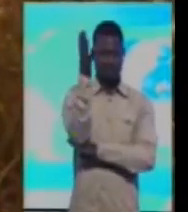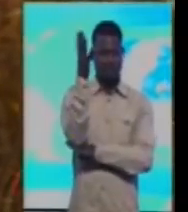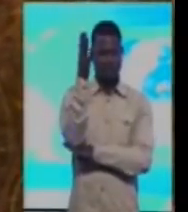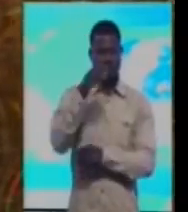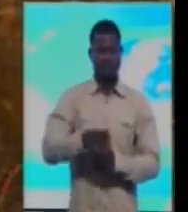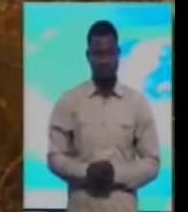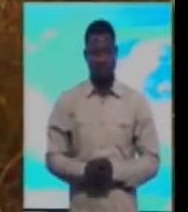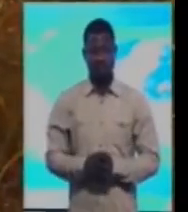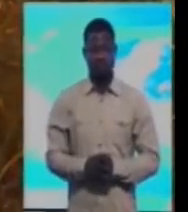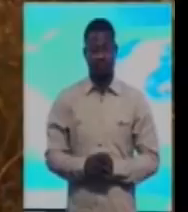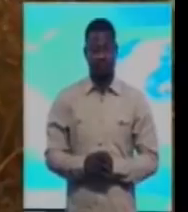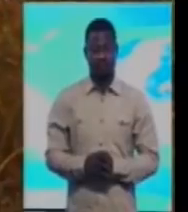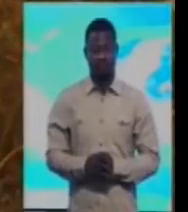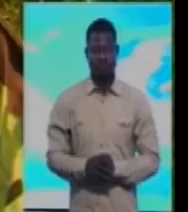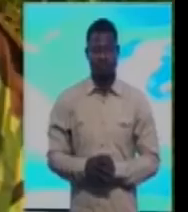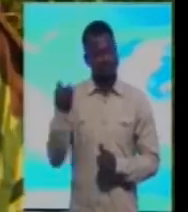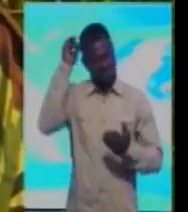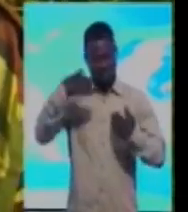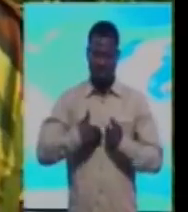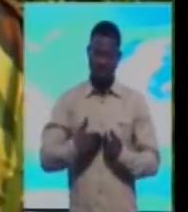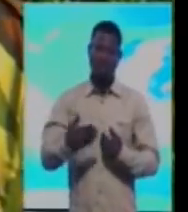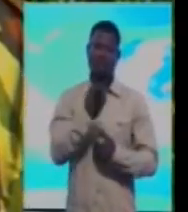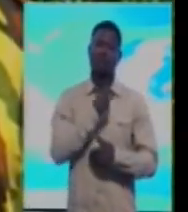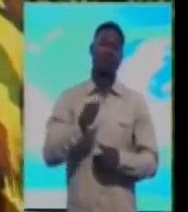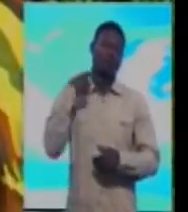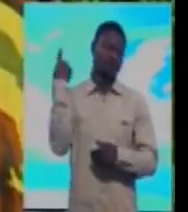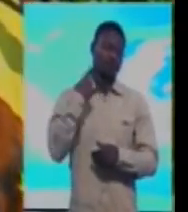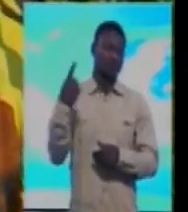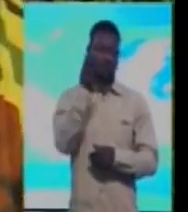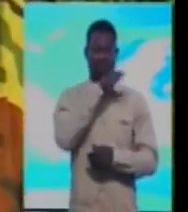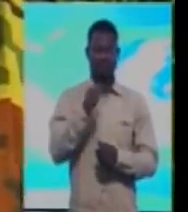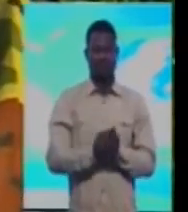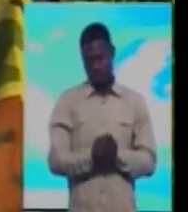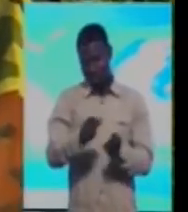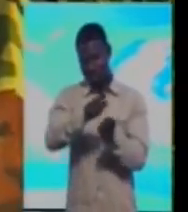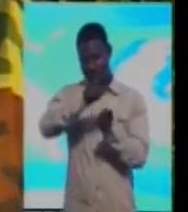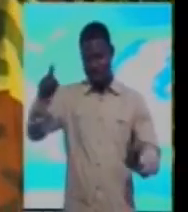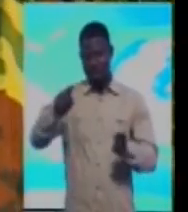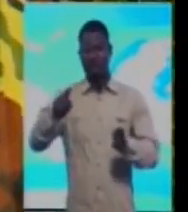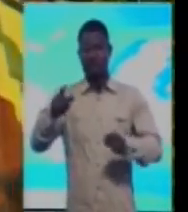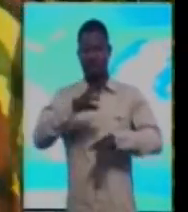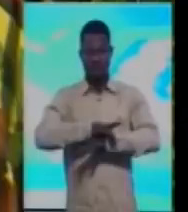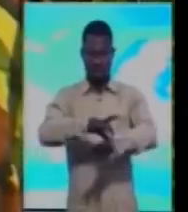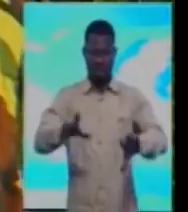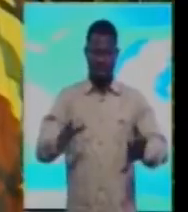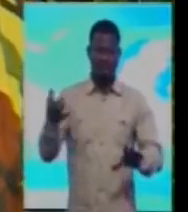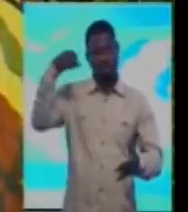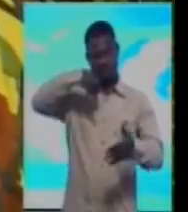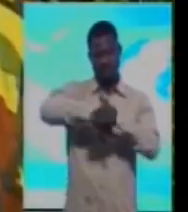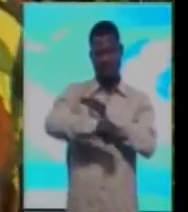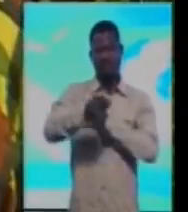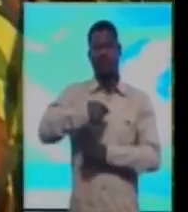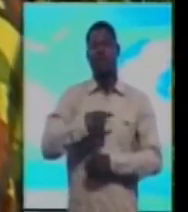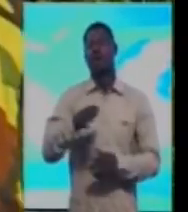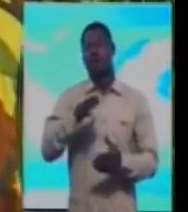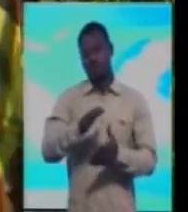la forêt, il y a toujours des glacis à l'intérieur, de très grandes superficies. Et donc moi je crois